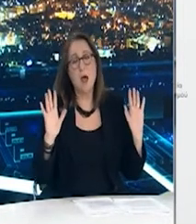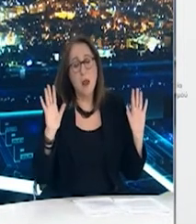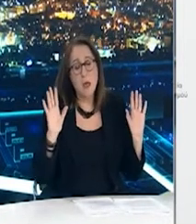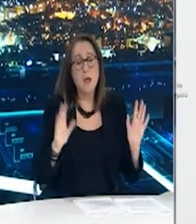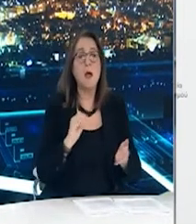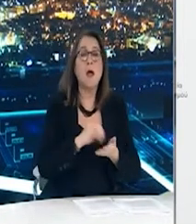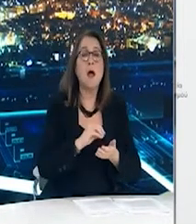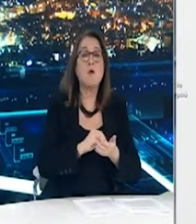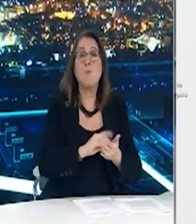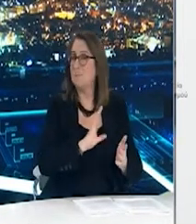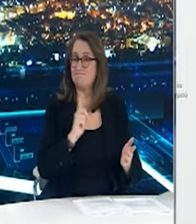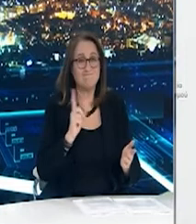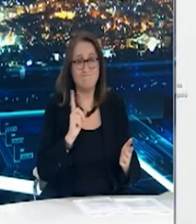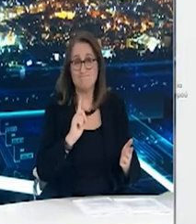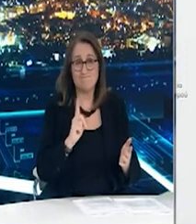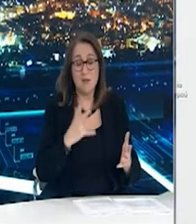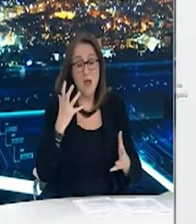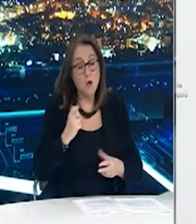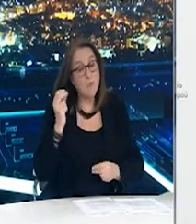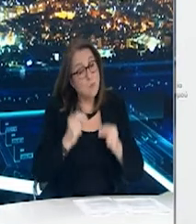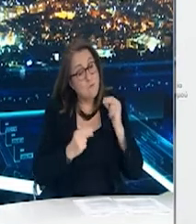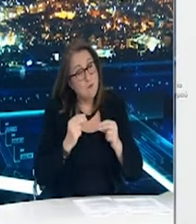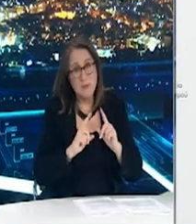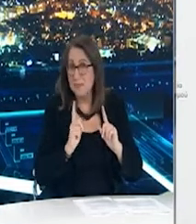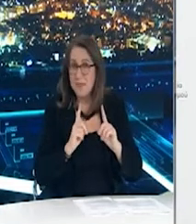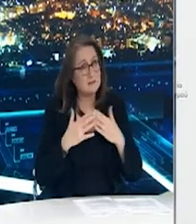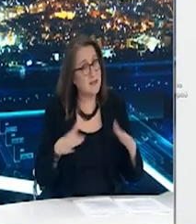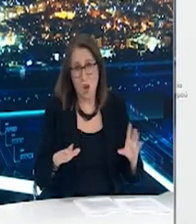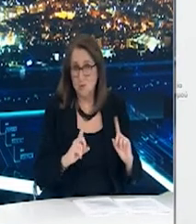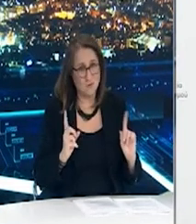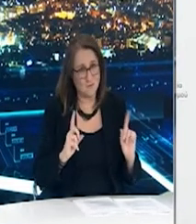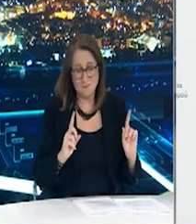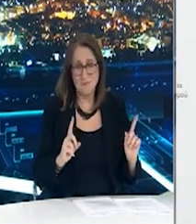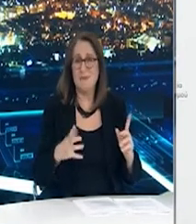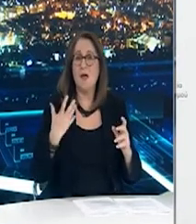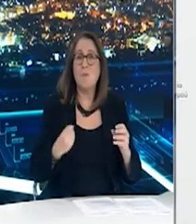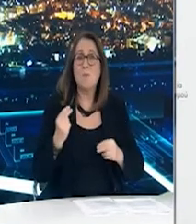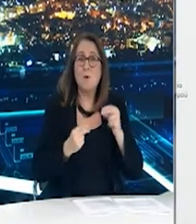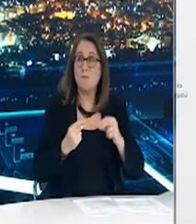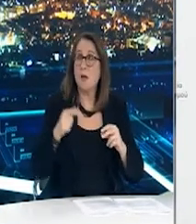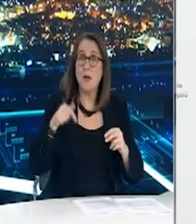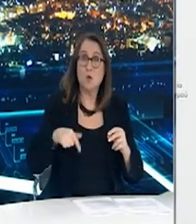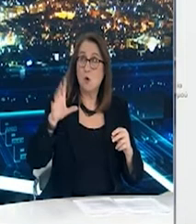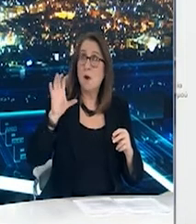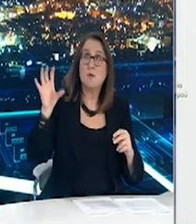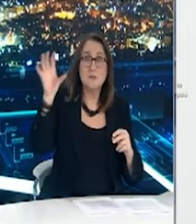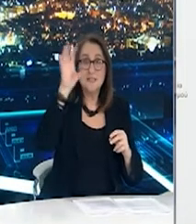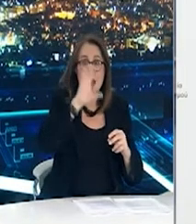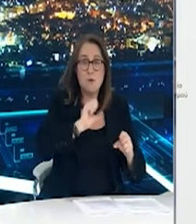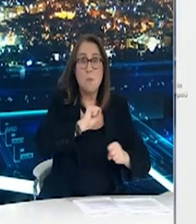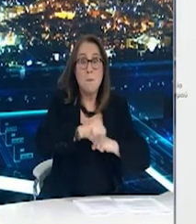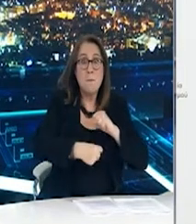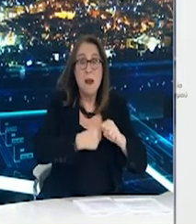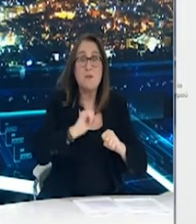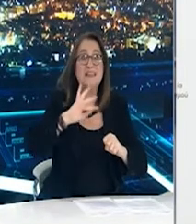Το δείχνουν τα επιδημιολογικά δεδομένα σε όλη τη χώρα. Την ίδια ώρα που σε όλο τον κόσμο χώρες προσπαθούν να αντισταθούν στο τέταρτο κύμα, εμείς παλεύουμε